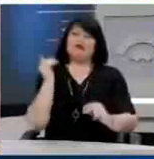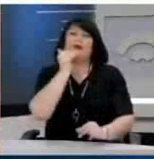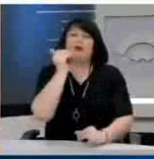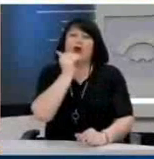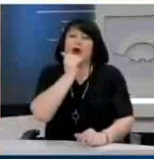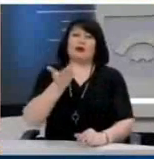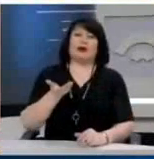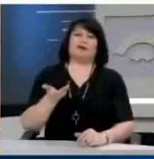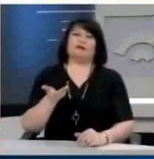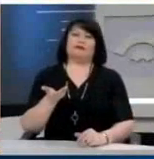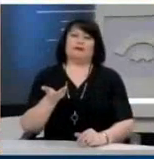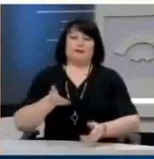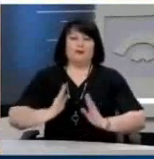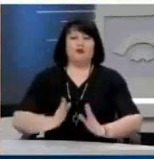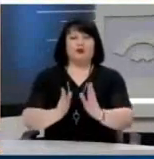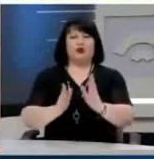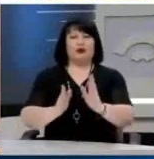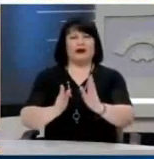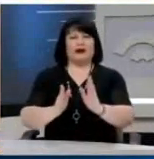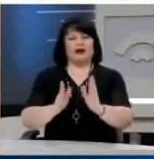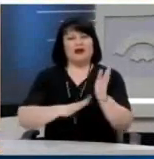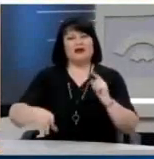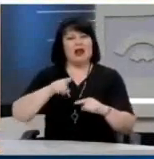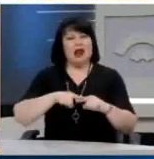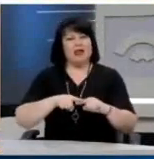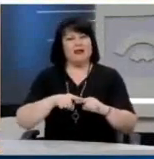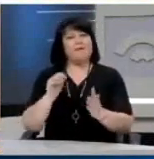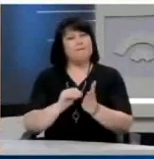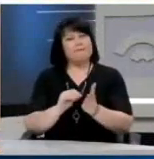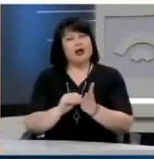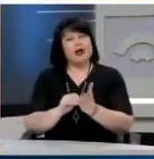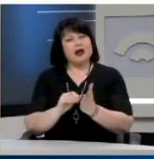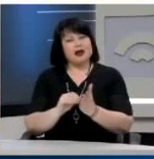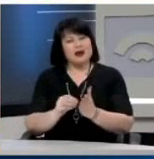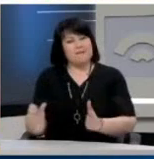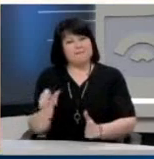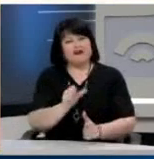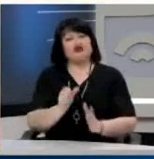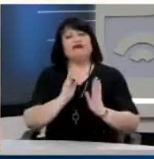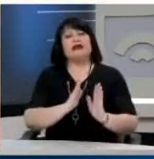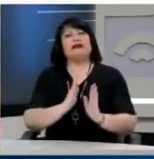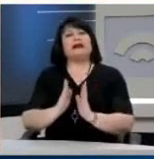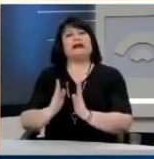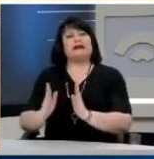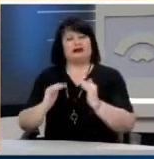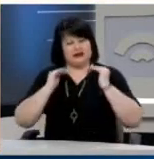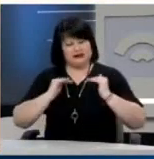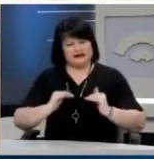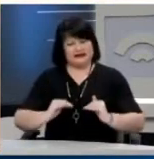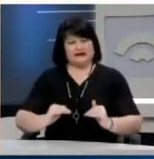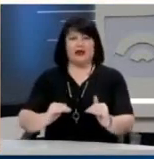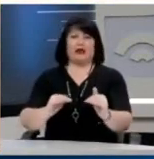επιτάχυνση της πορείας επιστροφής της χώρας μας στην κανονικότητα, στη